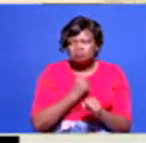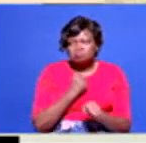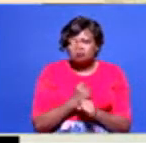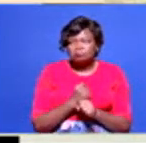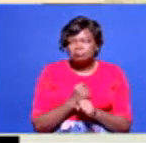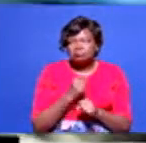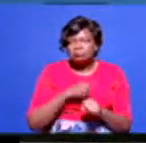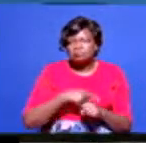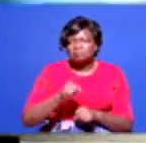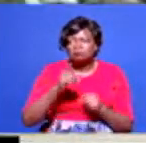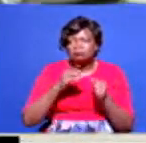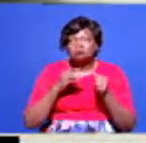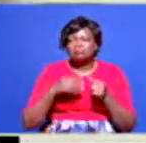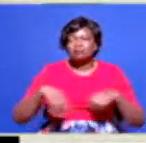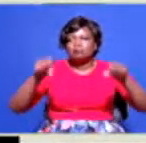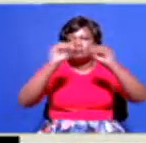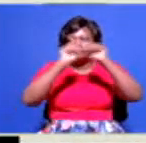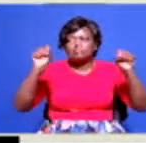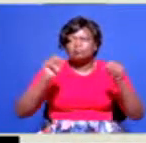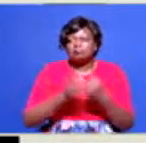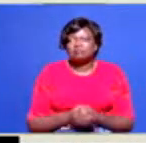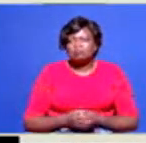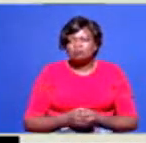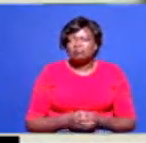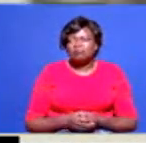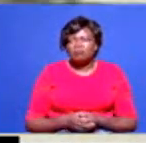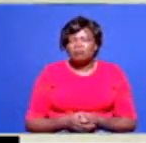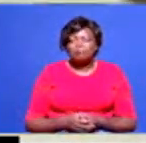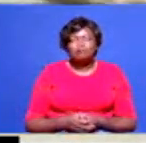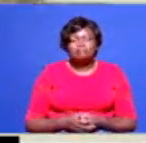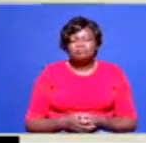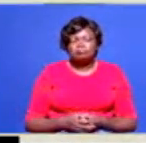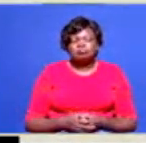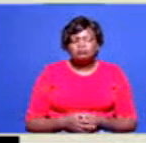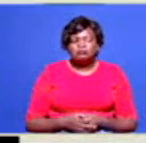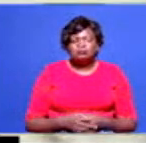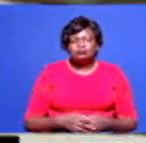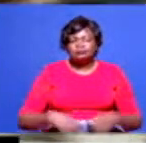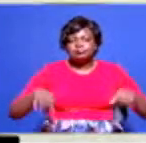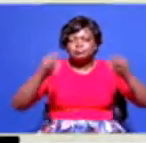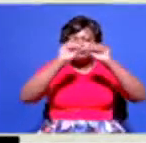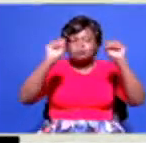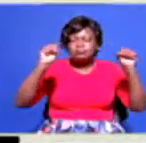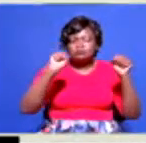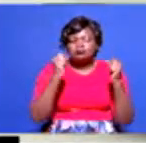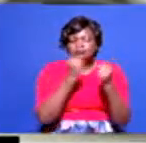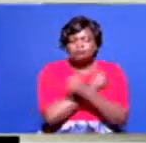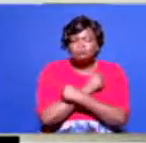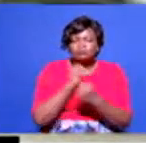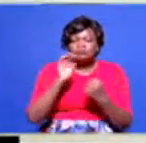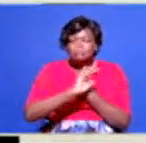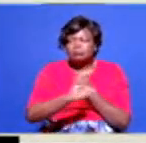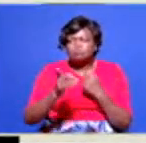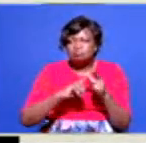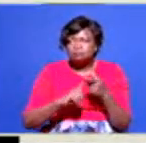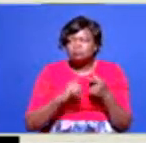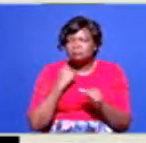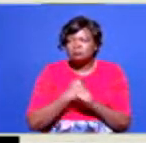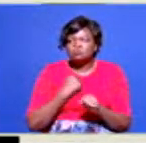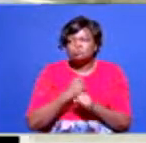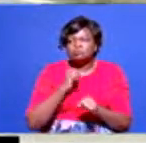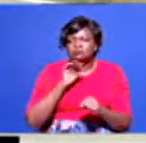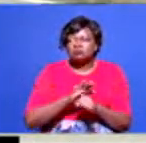uongozini hapa Jamhuri ya Kenya. Alikuwa rais wa msalendo, aliyojenga taifa yetu ya Kenya na aliyofanya mambo mengi